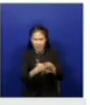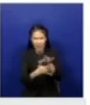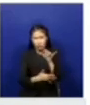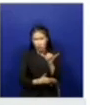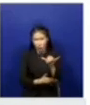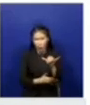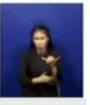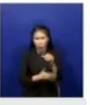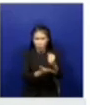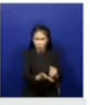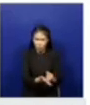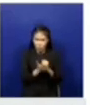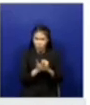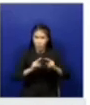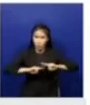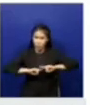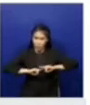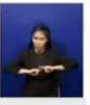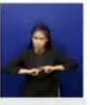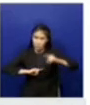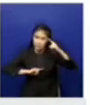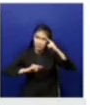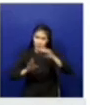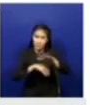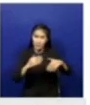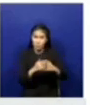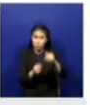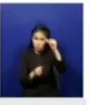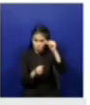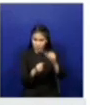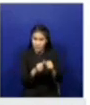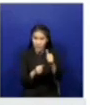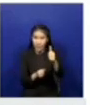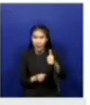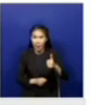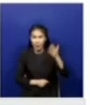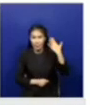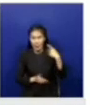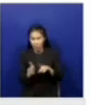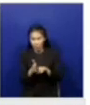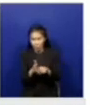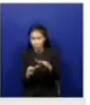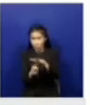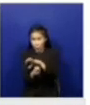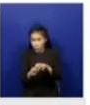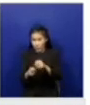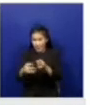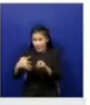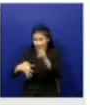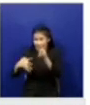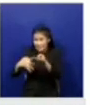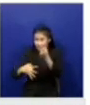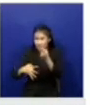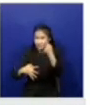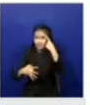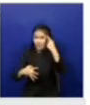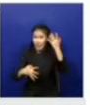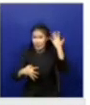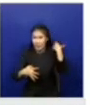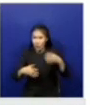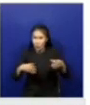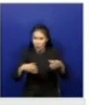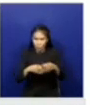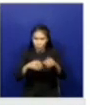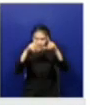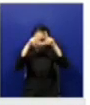องคงจะจำกันได้ว่าช่วงต้นๆของการเกิดวิกฤตโควิดบรรดาแพทย์และพยา